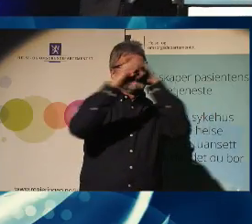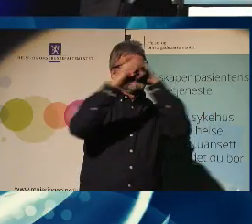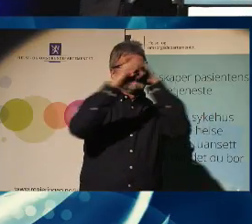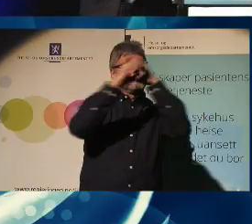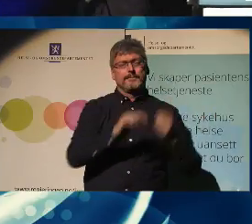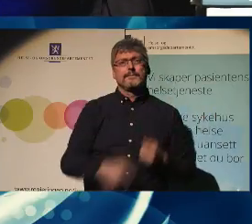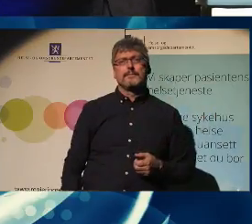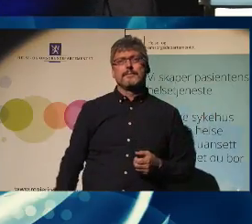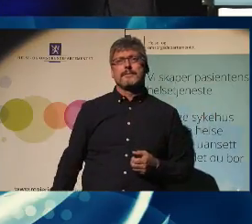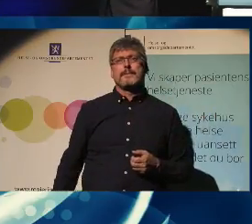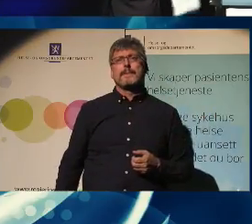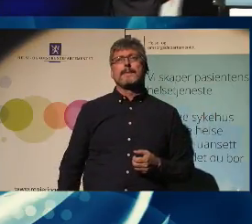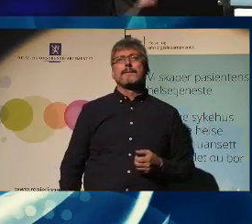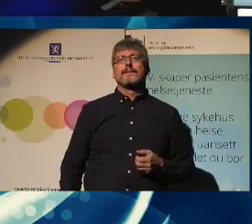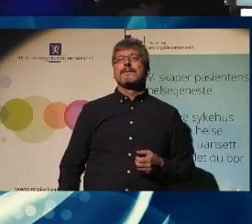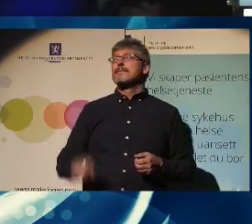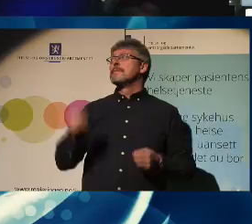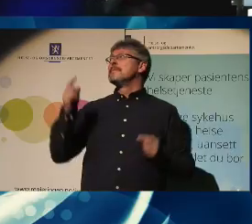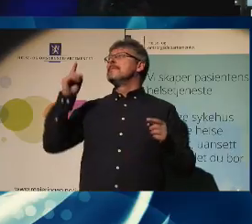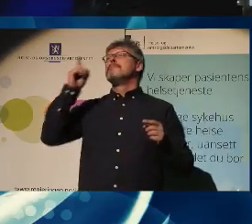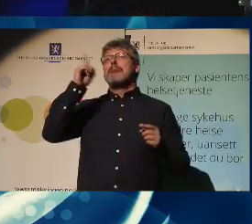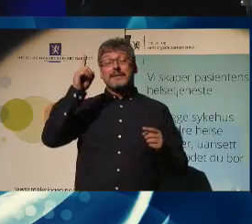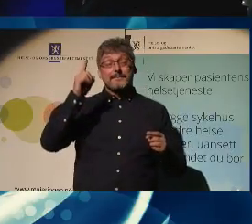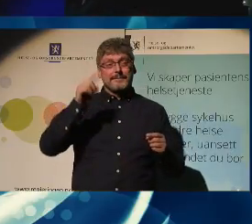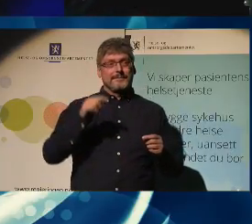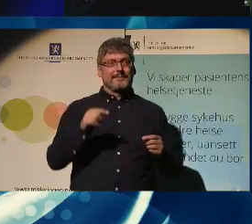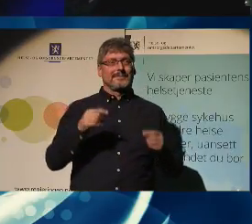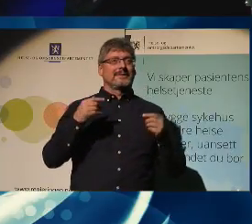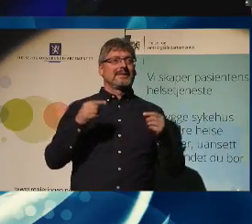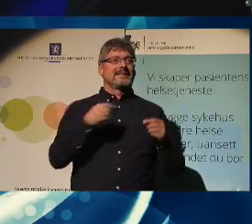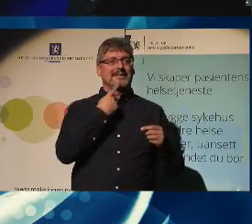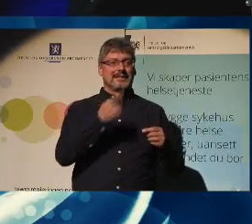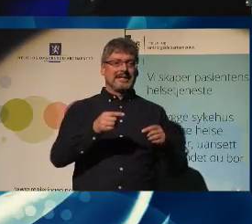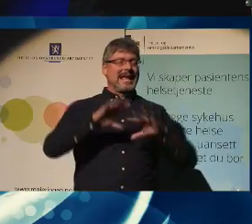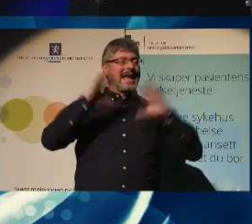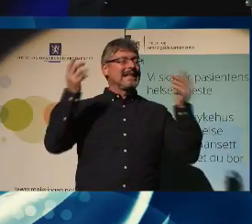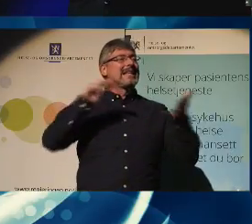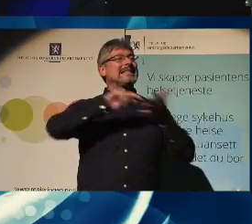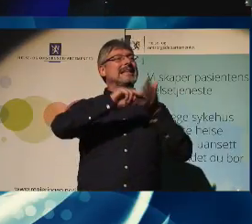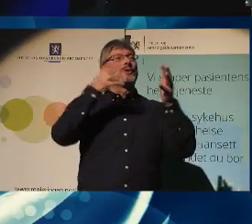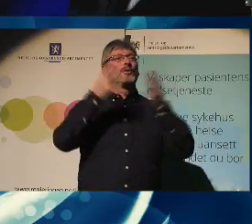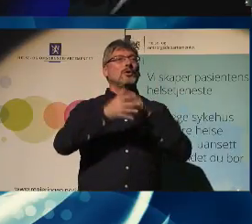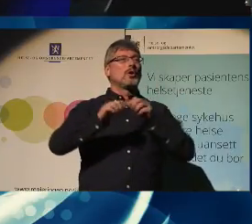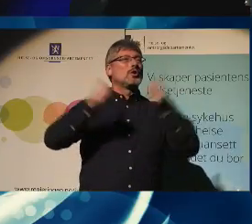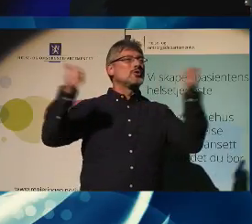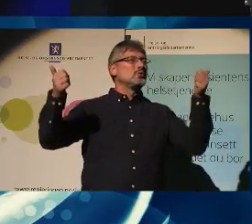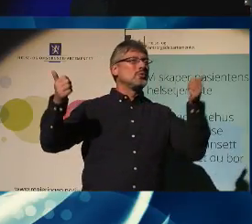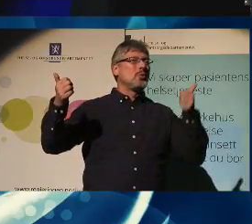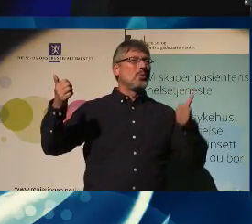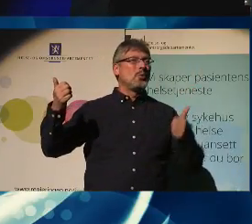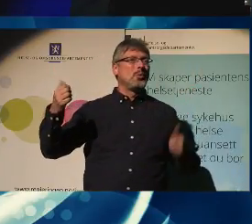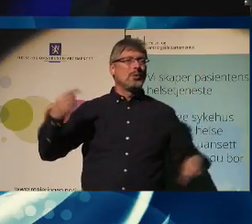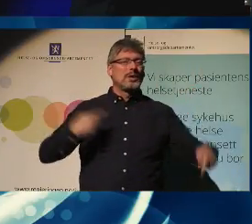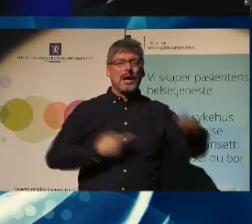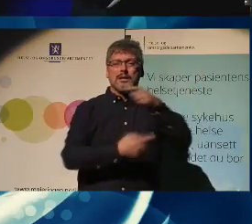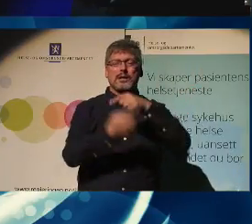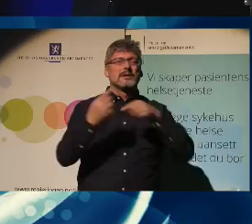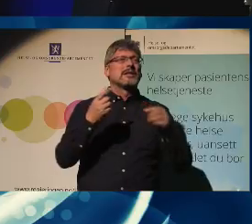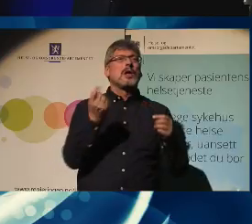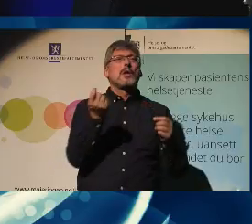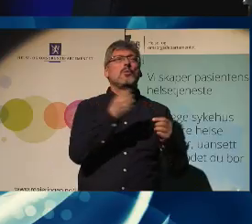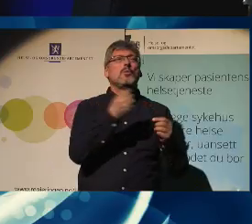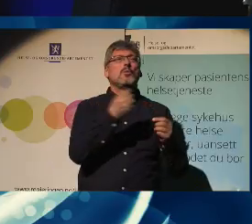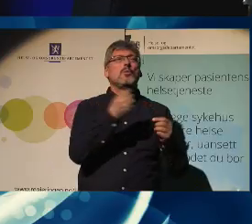Men gitt hele denne teknologiske store dansen, så er det noen ting som jeg mener vi bør prioritere,